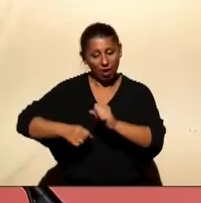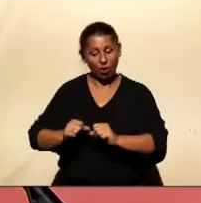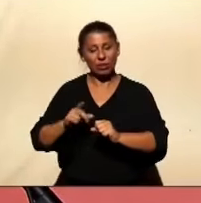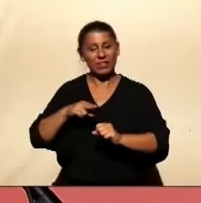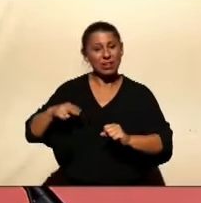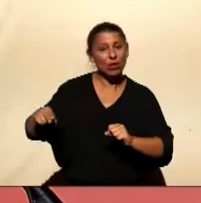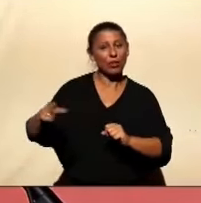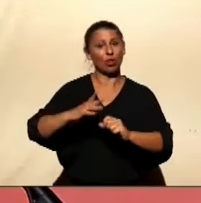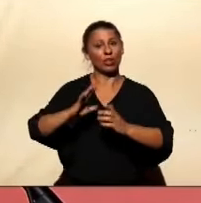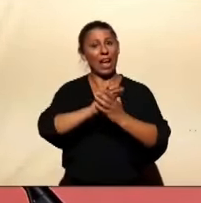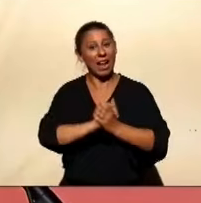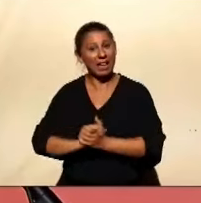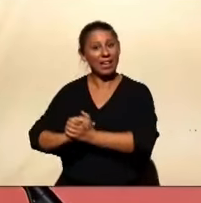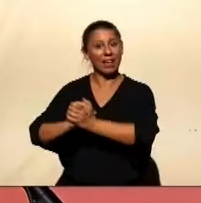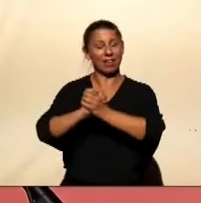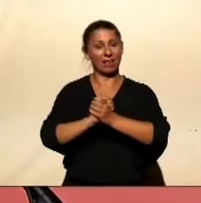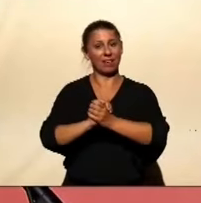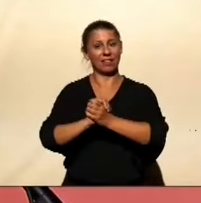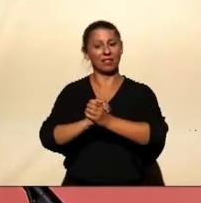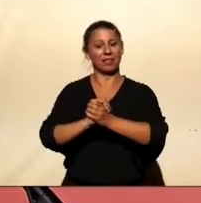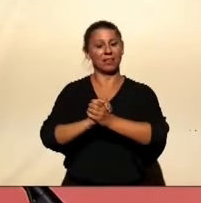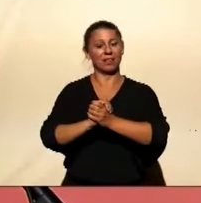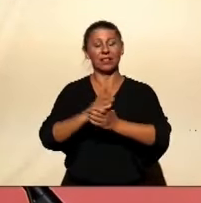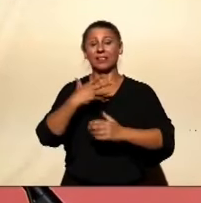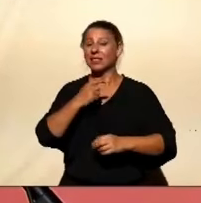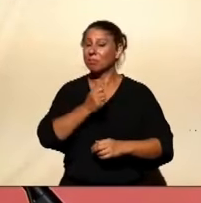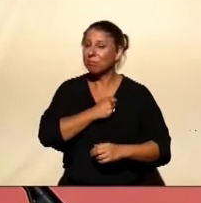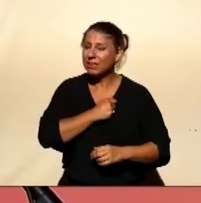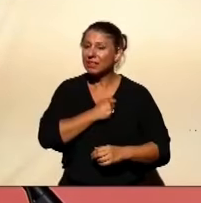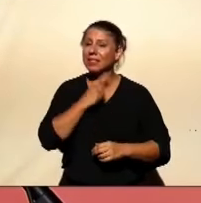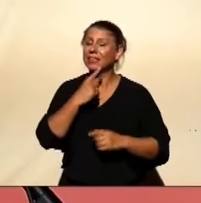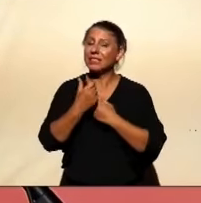της αλληλεγγύης, της πίστης,